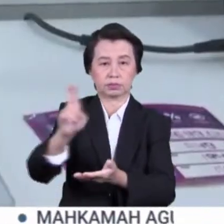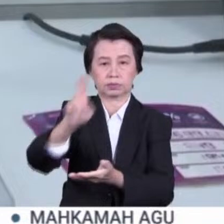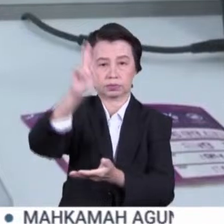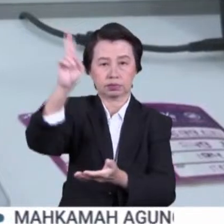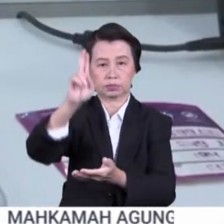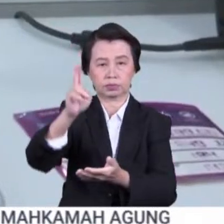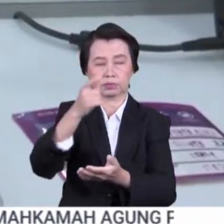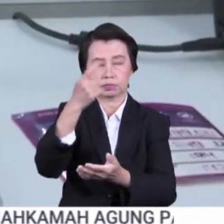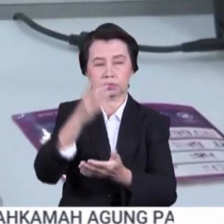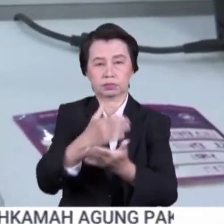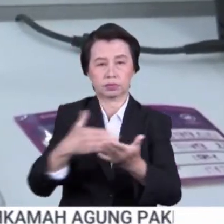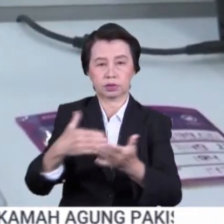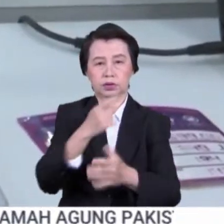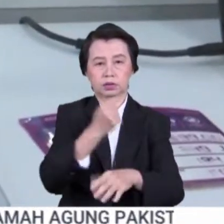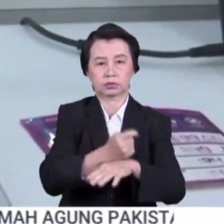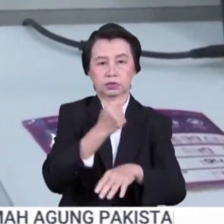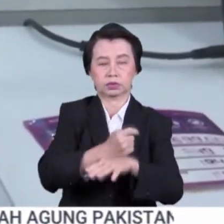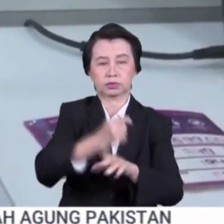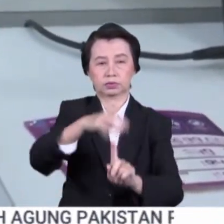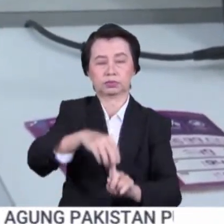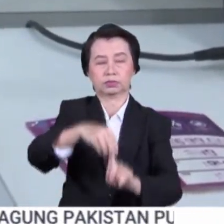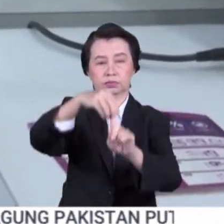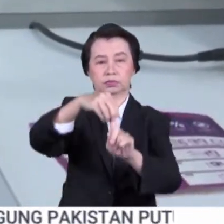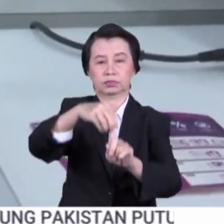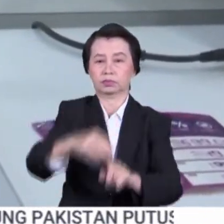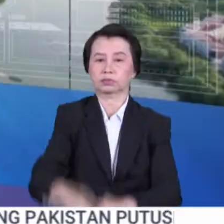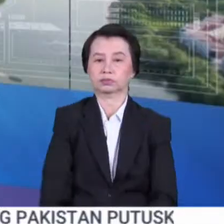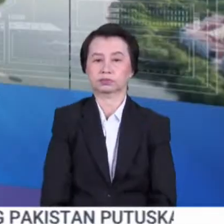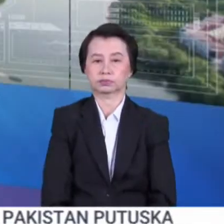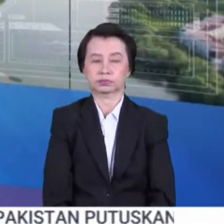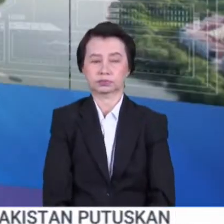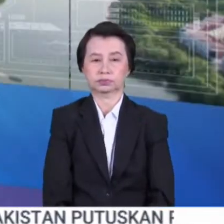melalui bahagian tugas-tugas khas.